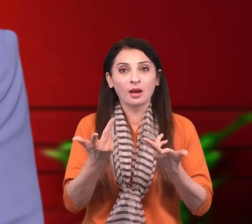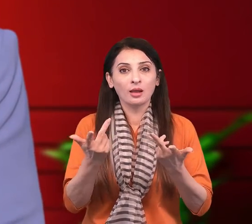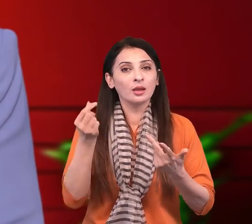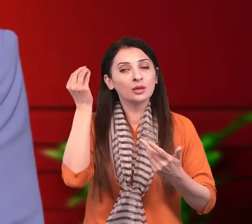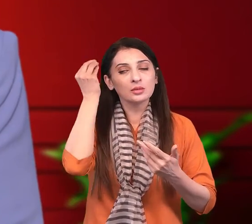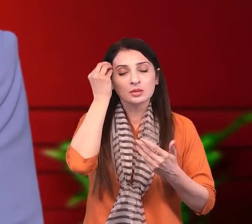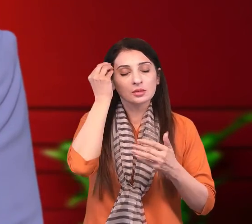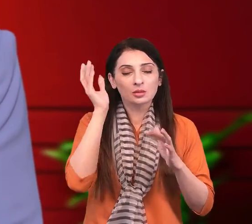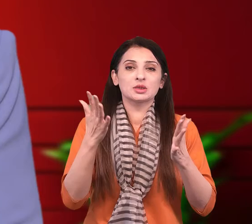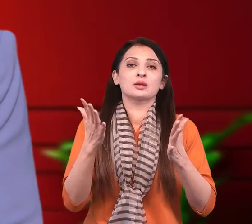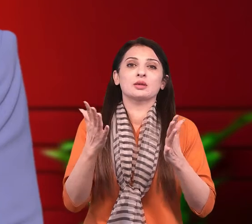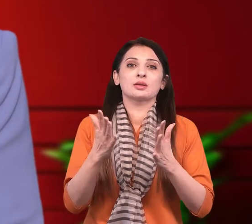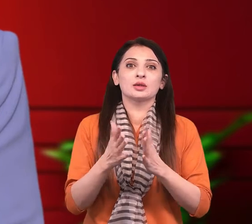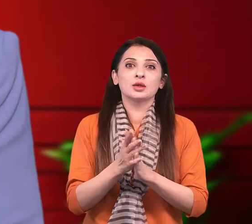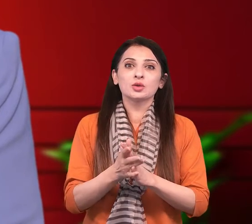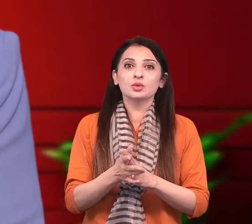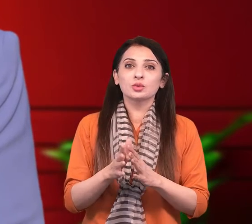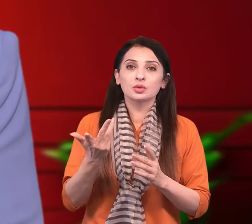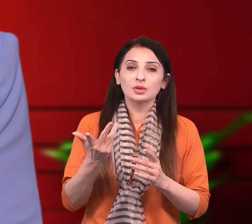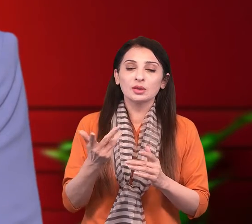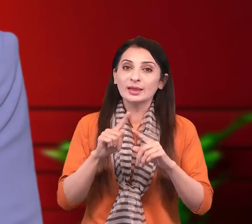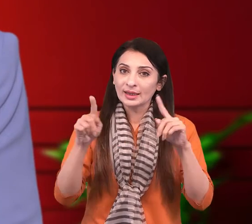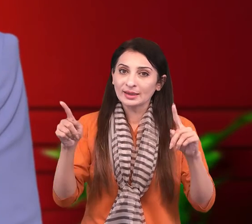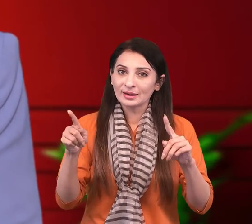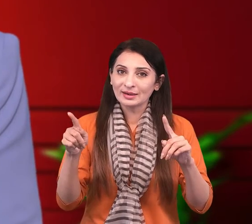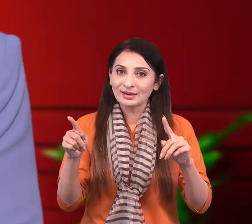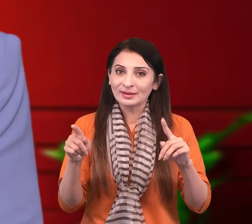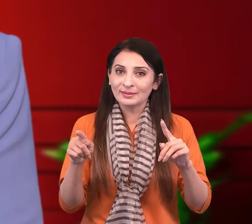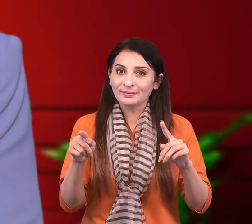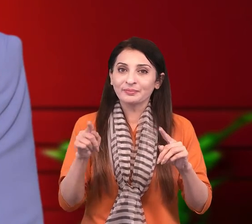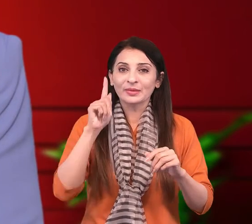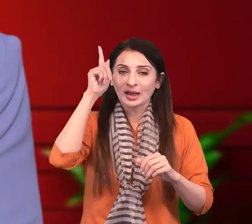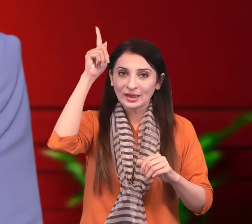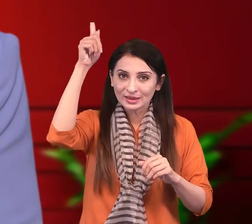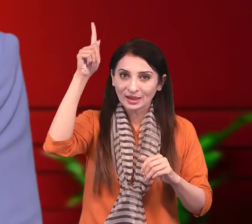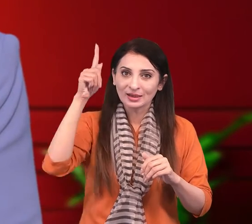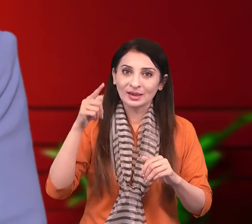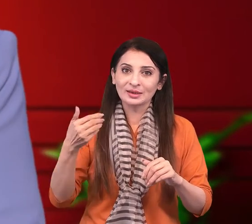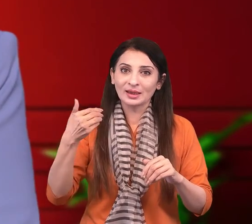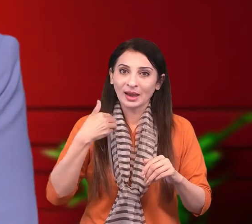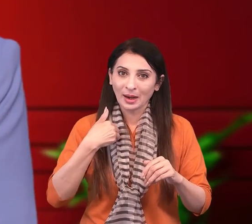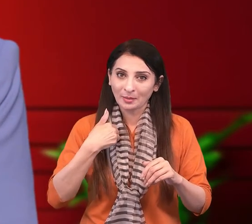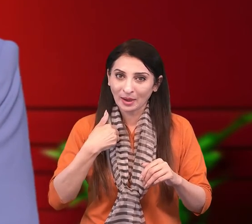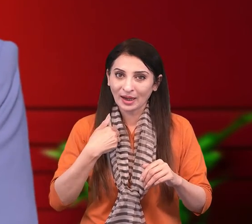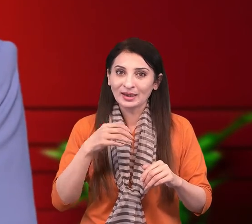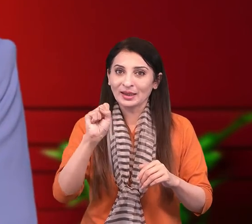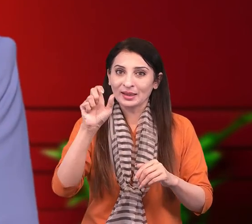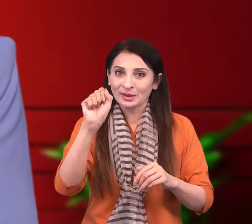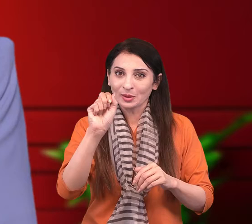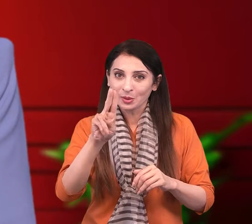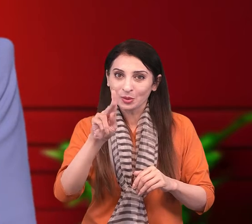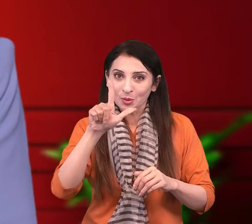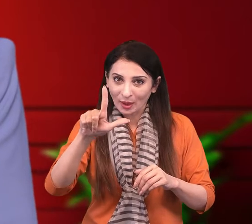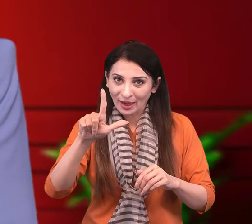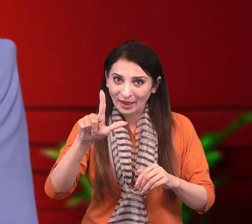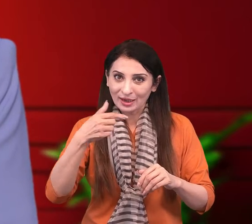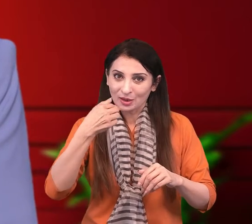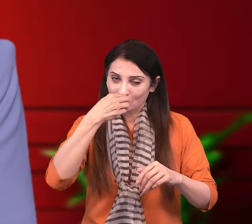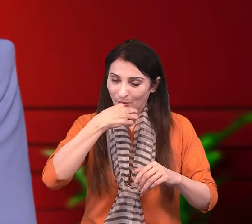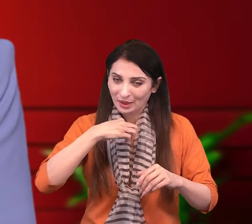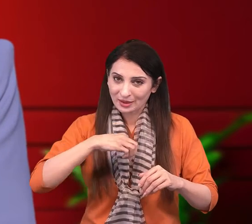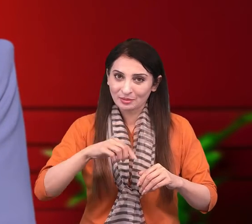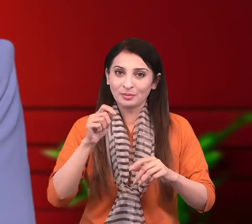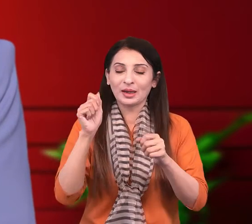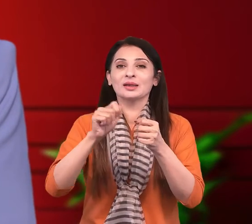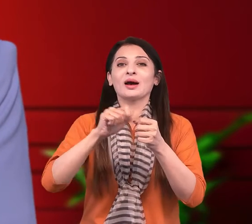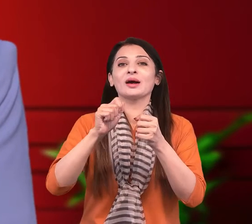ही नॉन इस्लामिक बात मैं कर रही हूँ, या थेरेपिस्ट बहुत एक नॉन इस्लामिक बात कर रहे हैं. बट ऐसा नहीं है. अल्लाह ताला ने हमारे